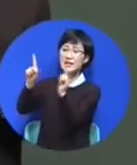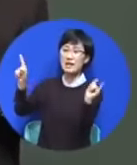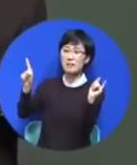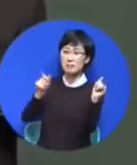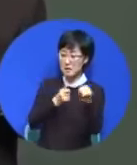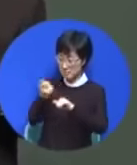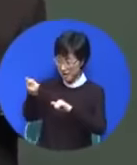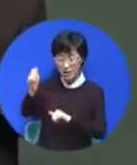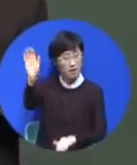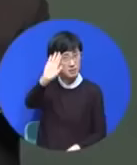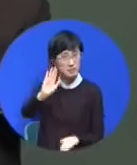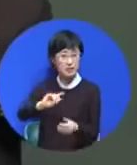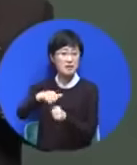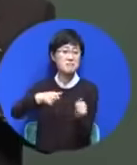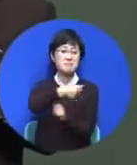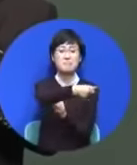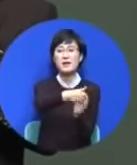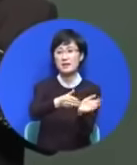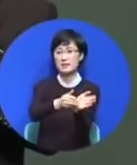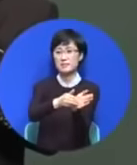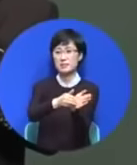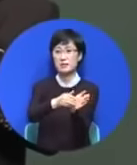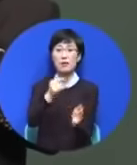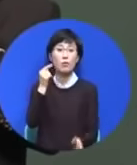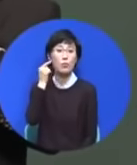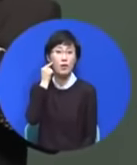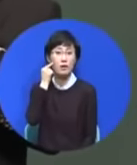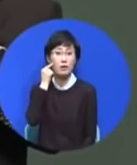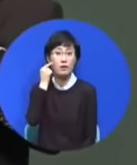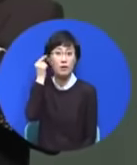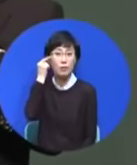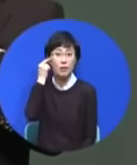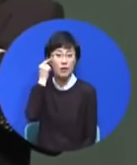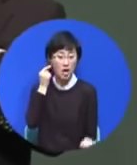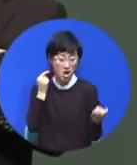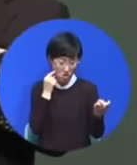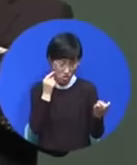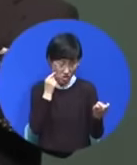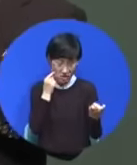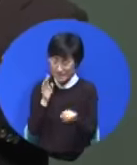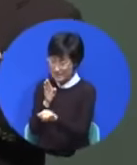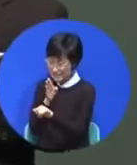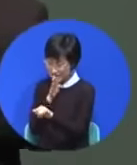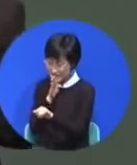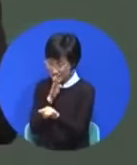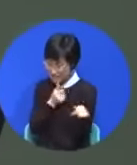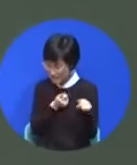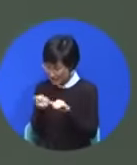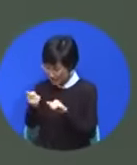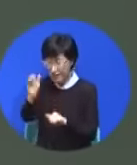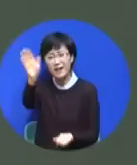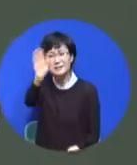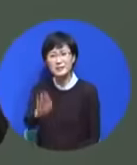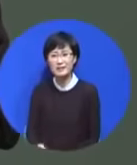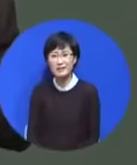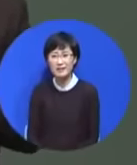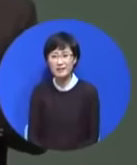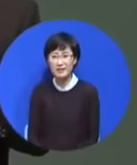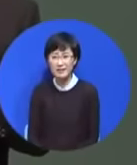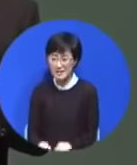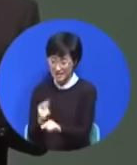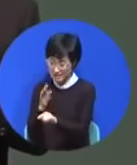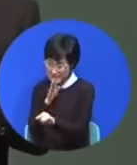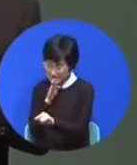거짓말은 진실을 이길 수가 없어요 그렇죠 어떻게 거짓말이 진실을